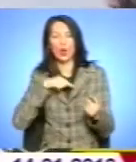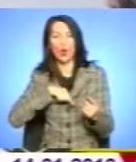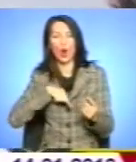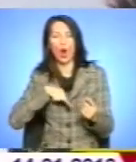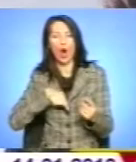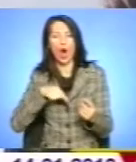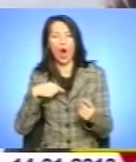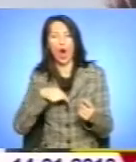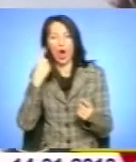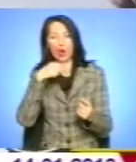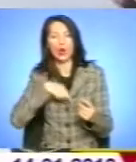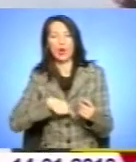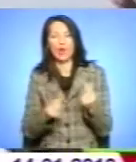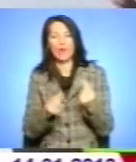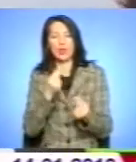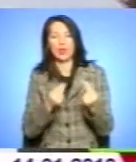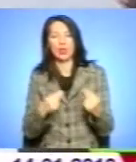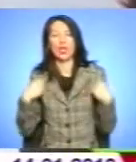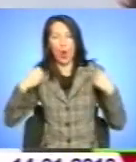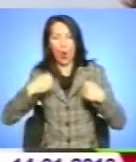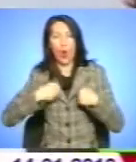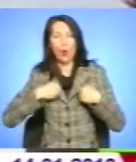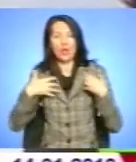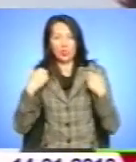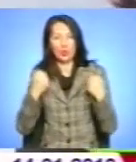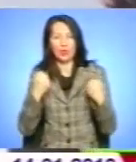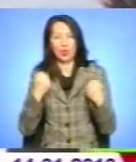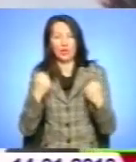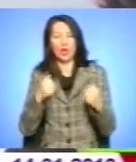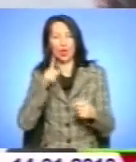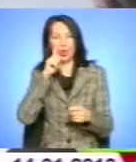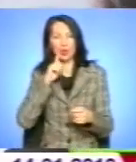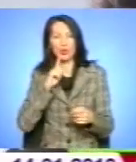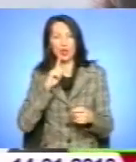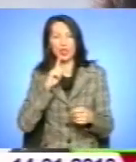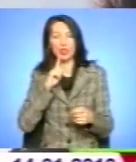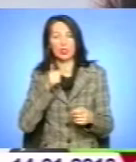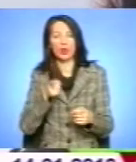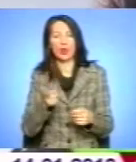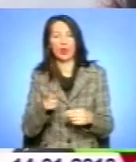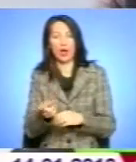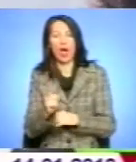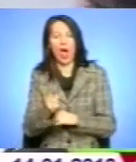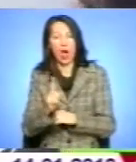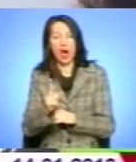відіграє екіпіровка спортсмена. Тобто це є одяг, це є зручність тих самих його засобів для ловлі